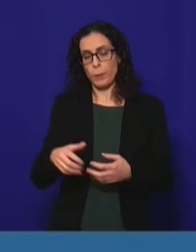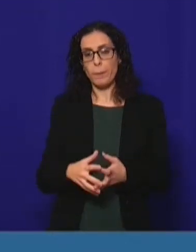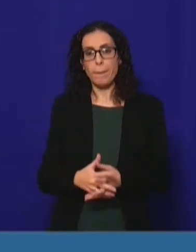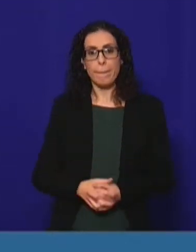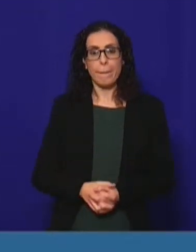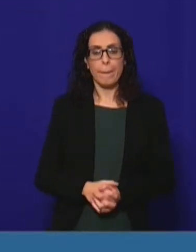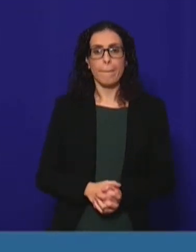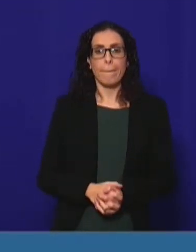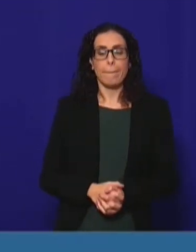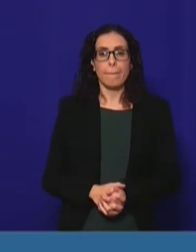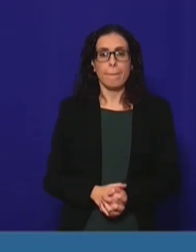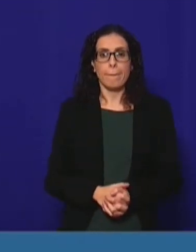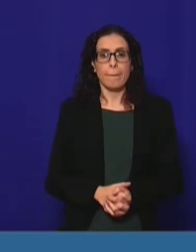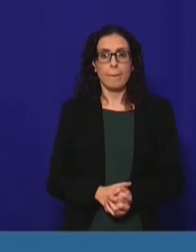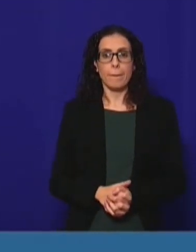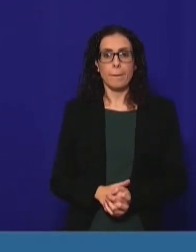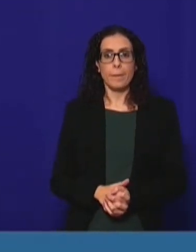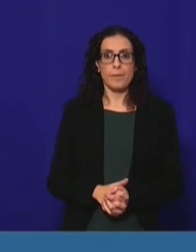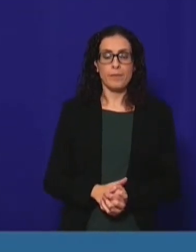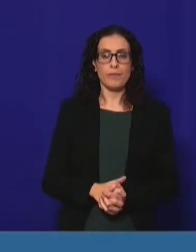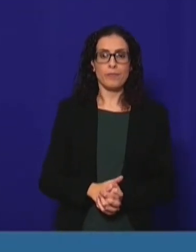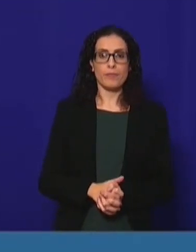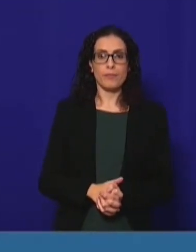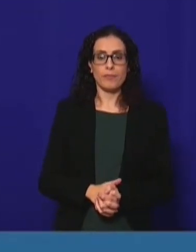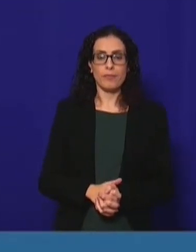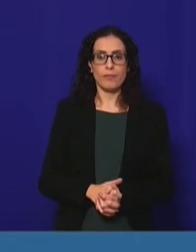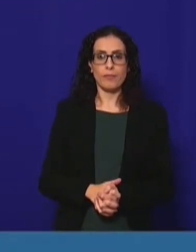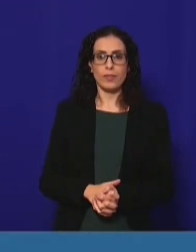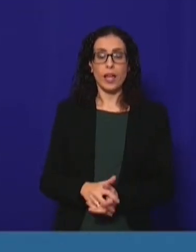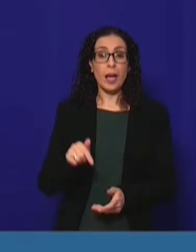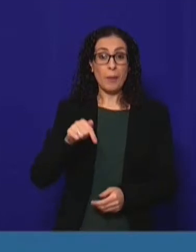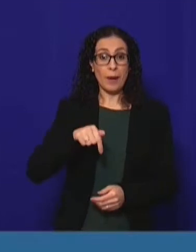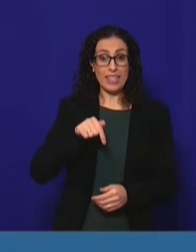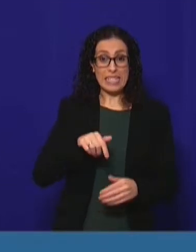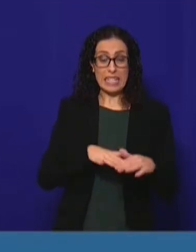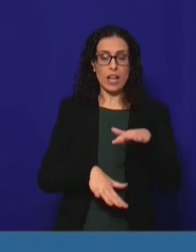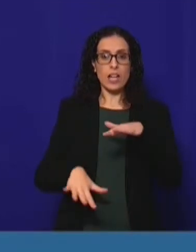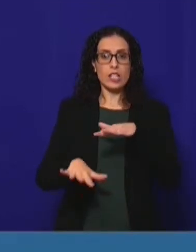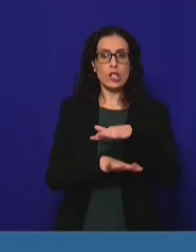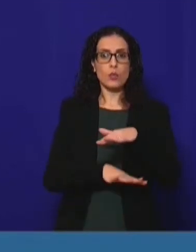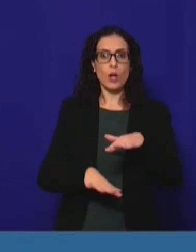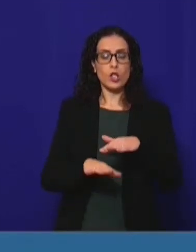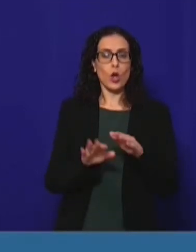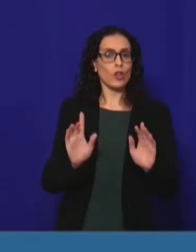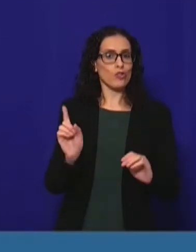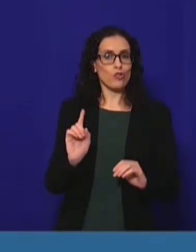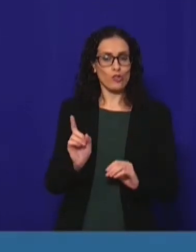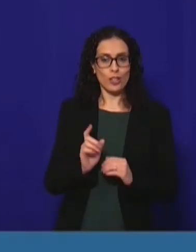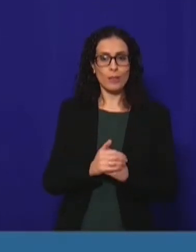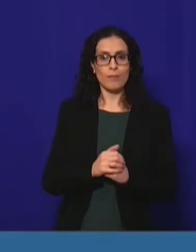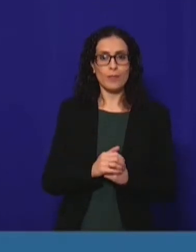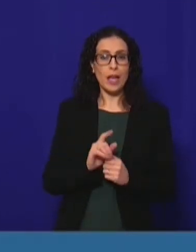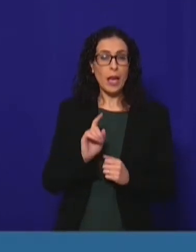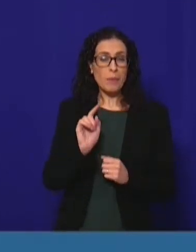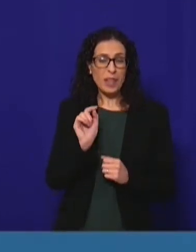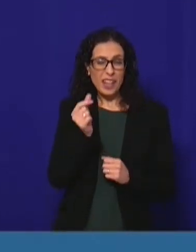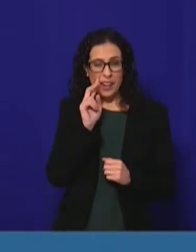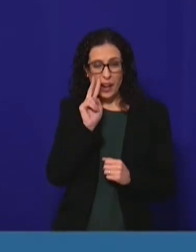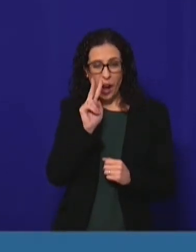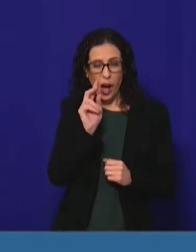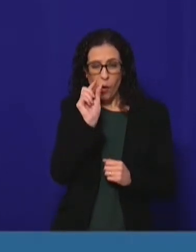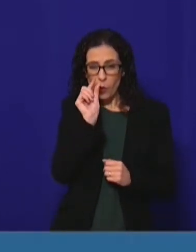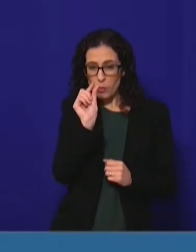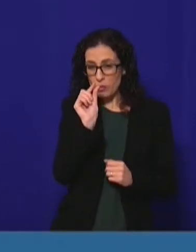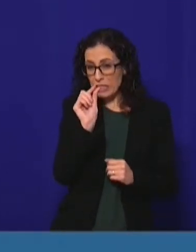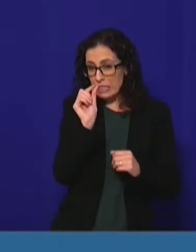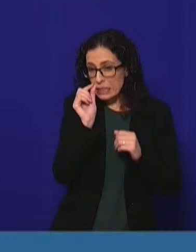Naw nappellakom li bħalissa qegħdin f'sitwazzjoni li fl-aħħar dejna naraw naqqa xaq ta' dawl, il-fatt